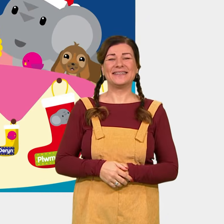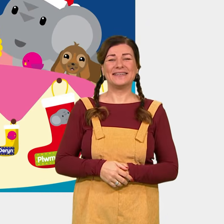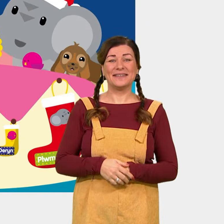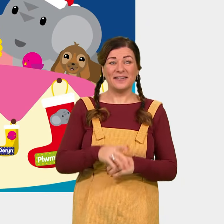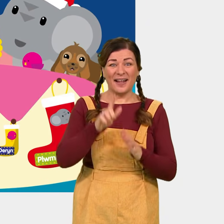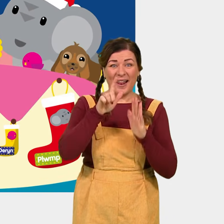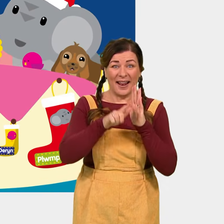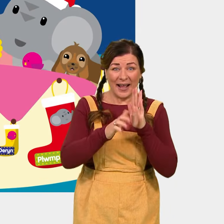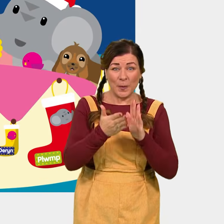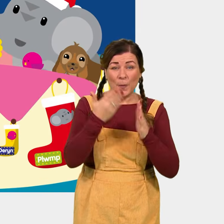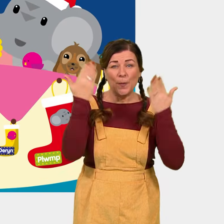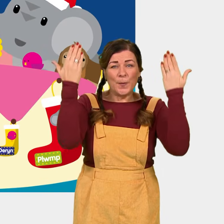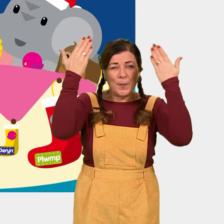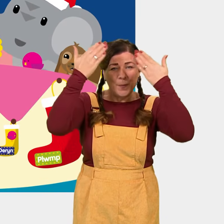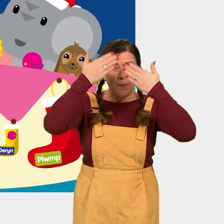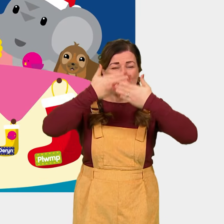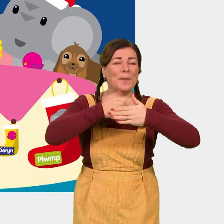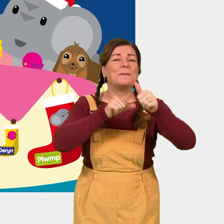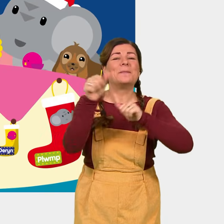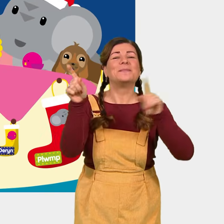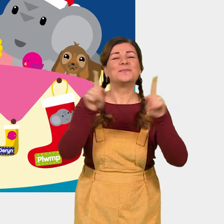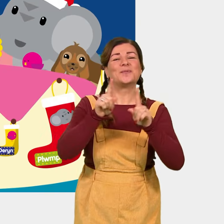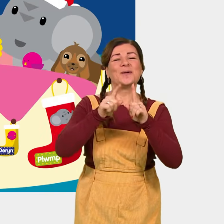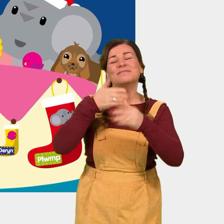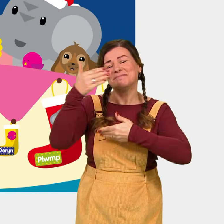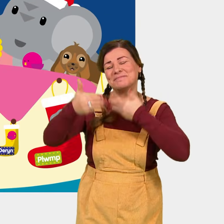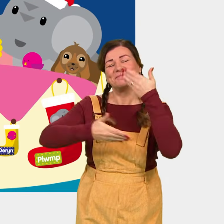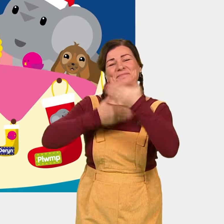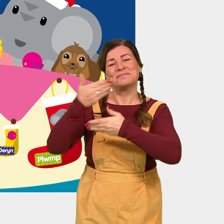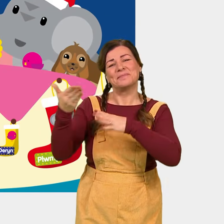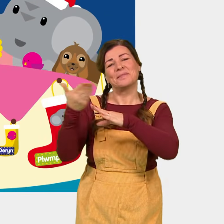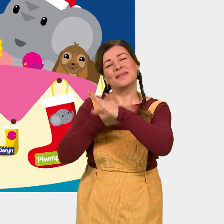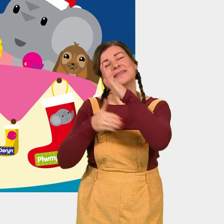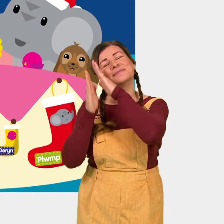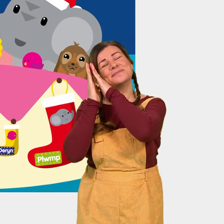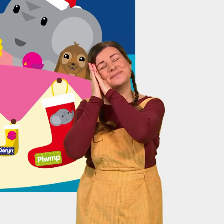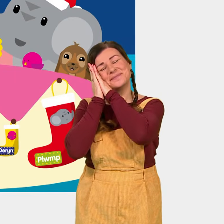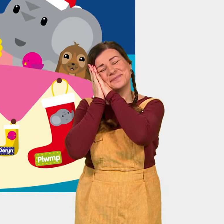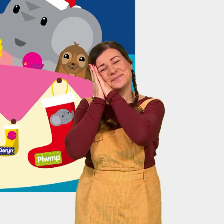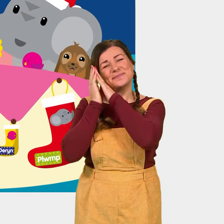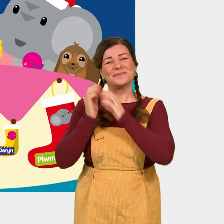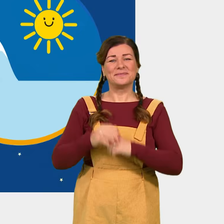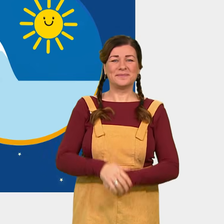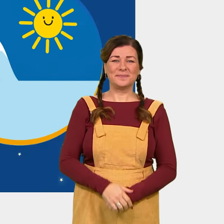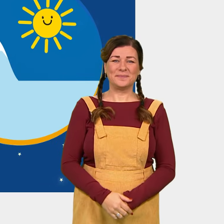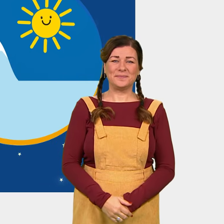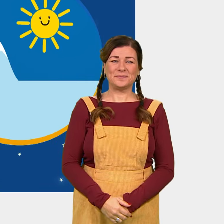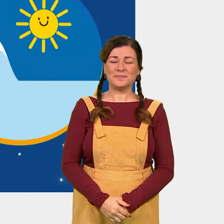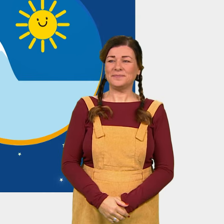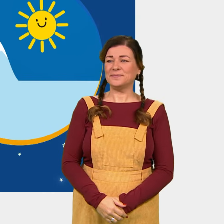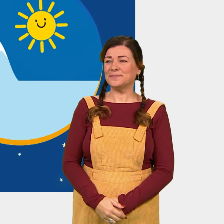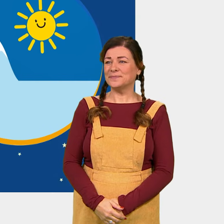ac yn dechrau nosi, does dim byd gwell na chael stori fach cyn cysgu.